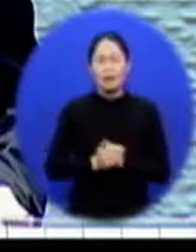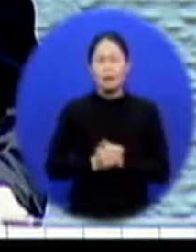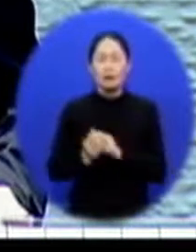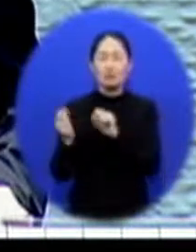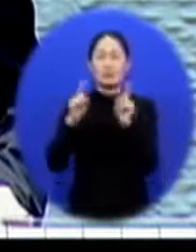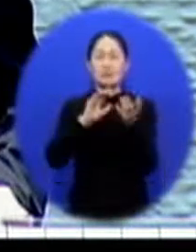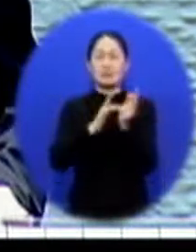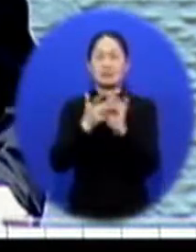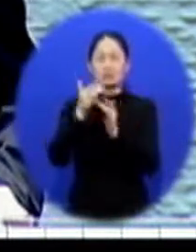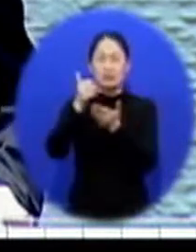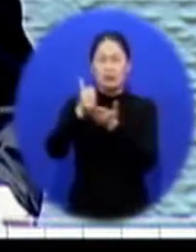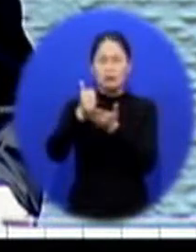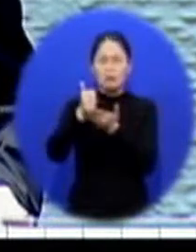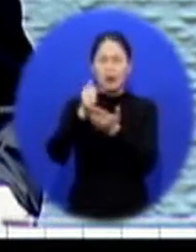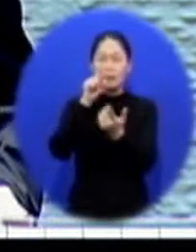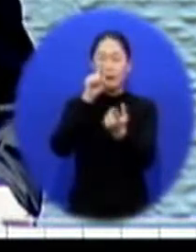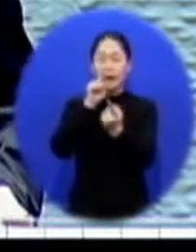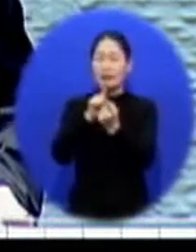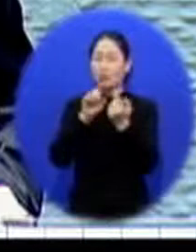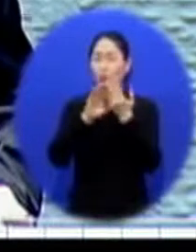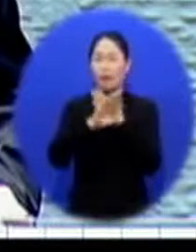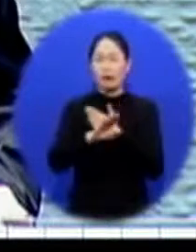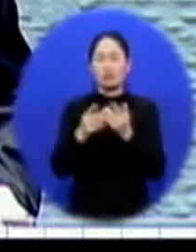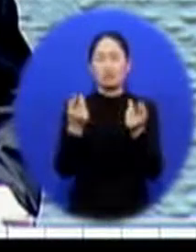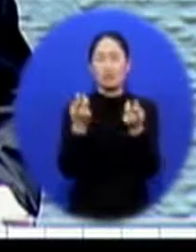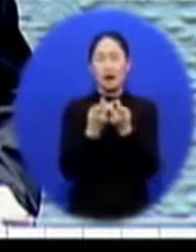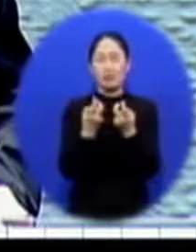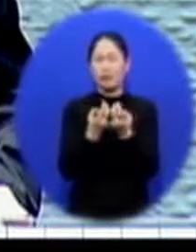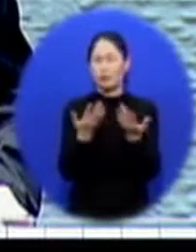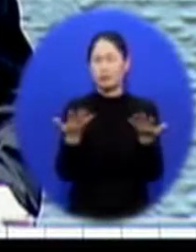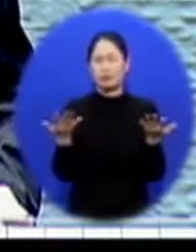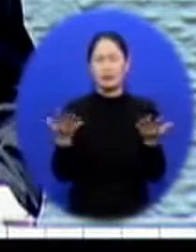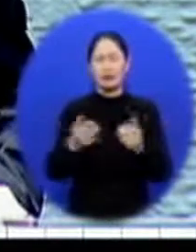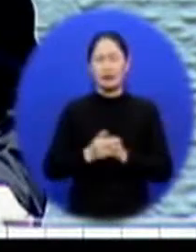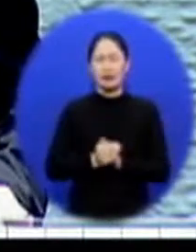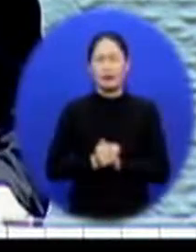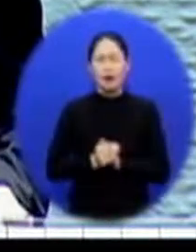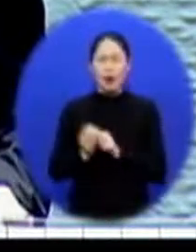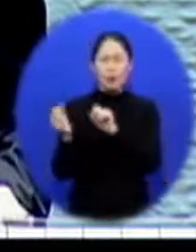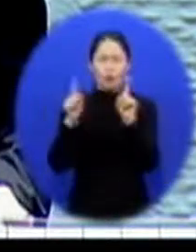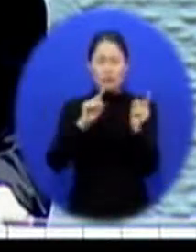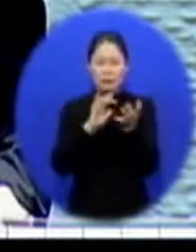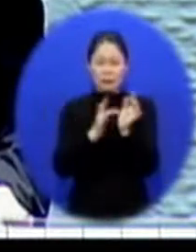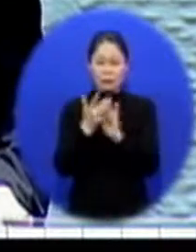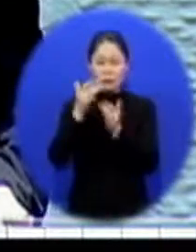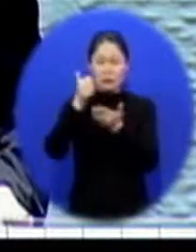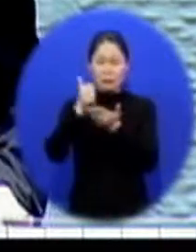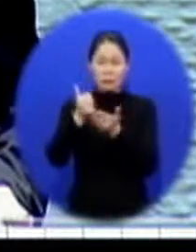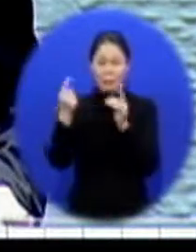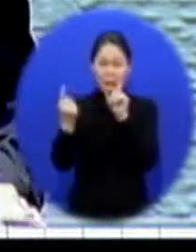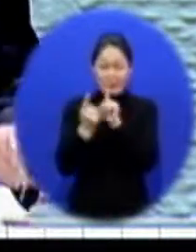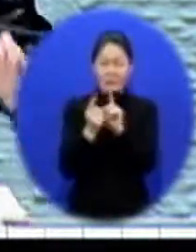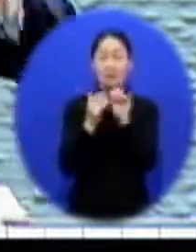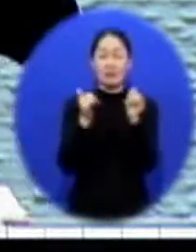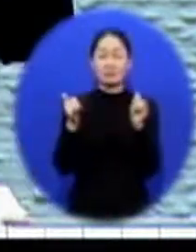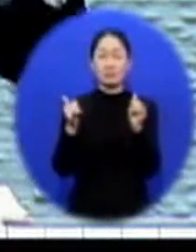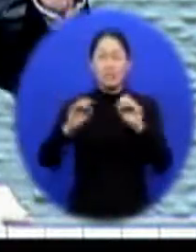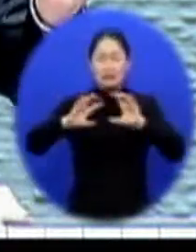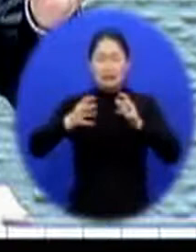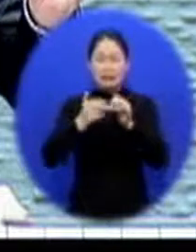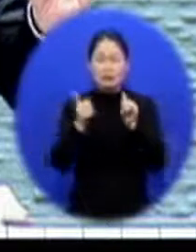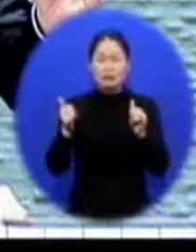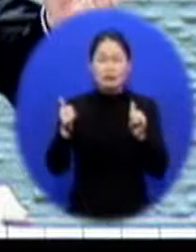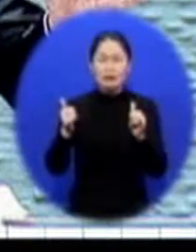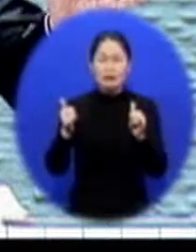예수님을 만나는 것 외에는 방법이 없습니다 부활하신 예수님을 만난 사람은 세상